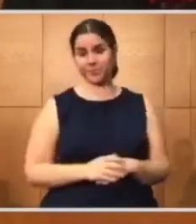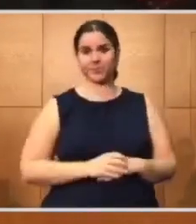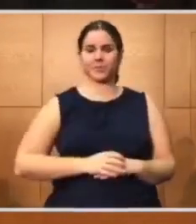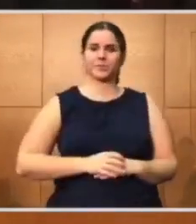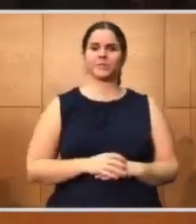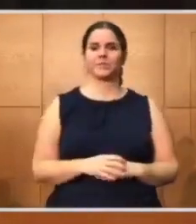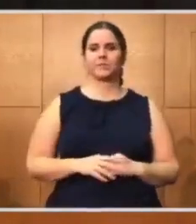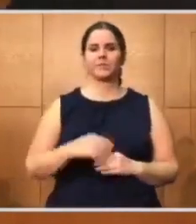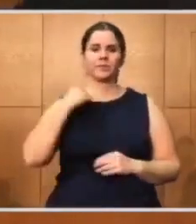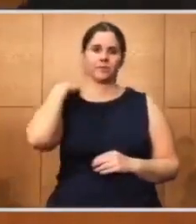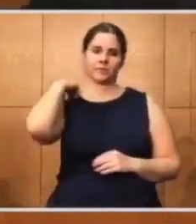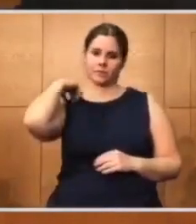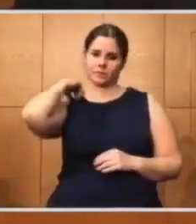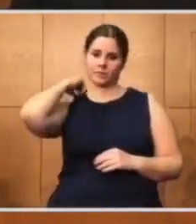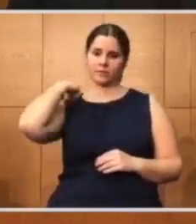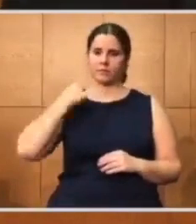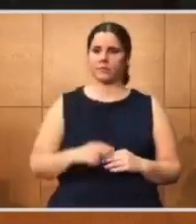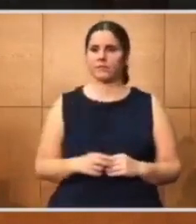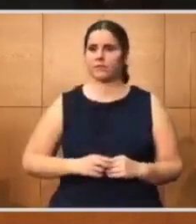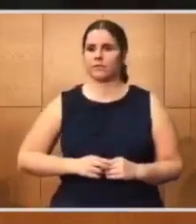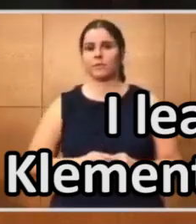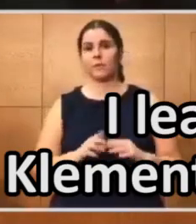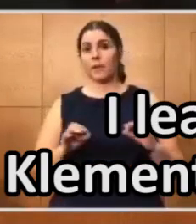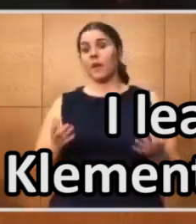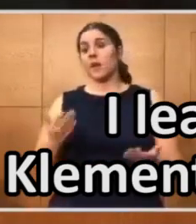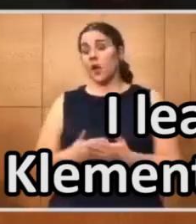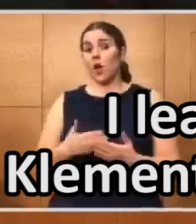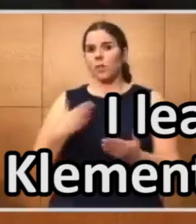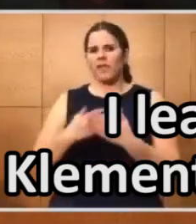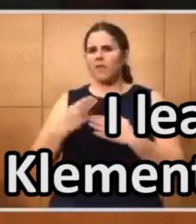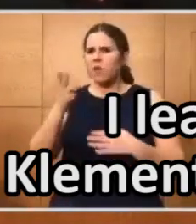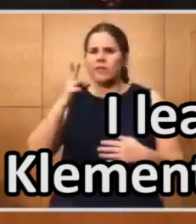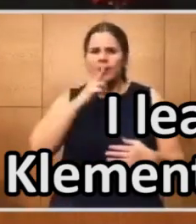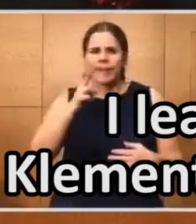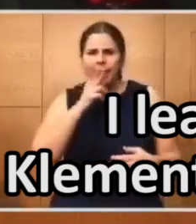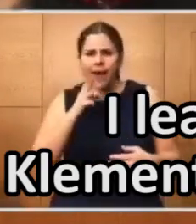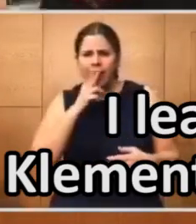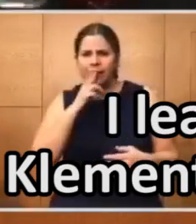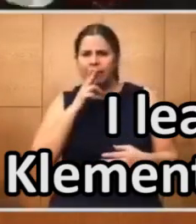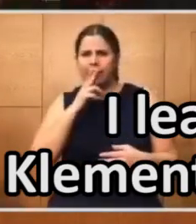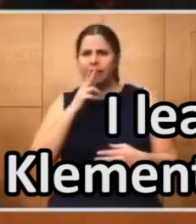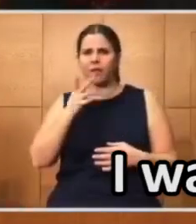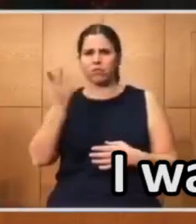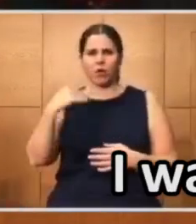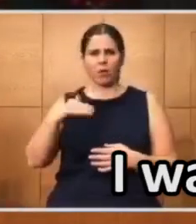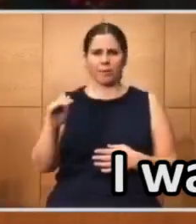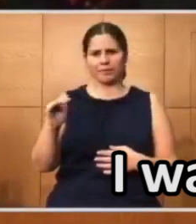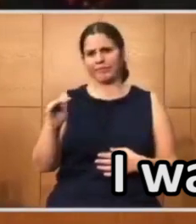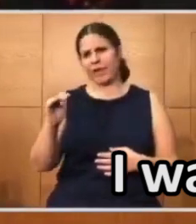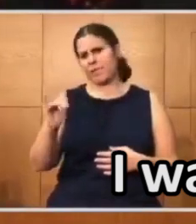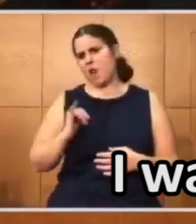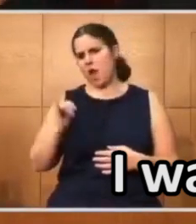Marek Hilšer, 30 let má před sebou, jaké roky to má jste borec. Já jsem se naučil šlukovat v Klementýru, když jsem studoval teda